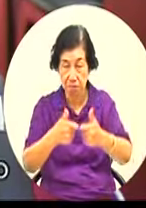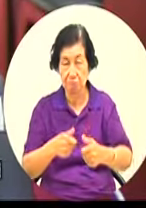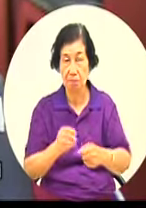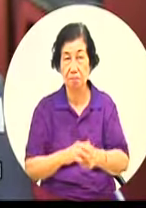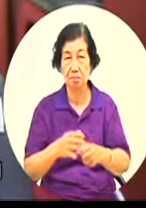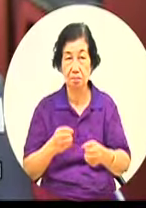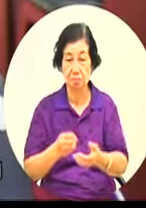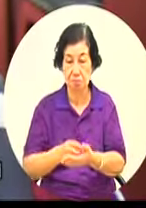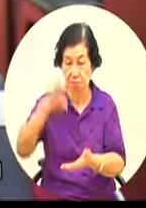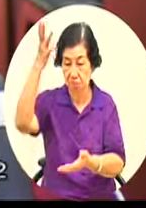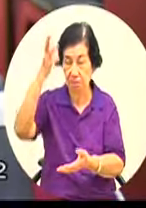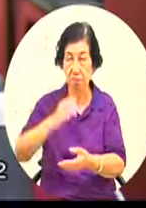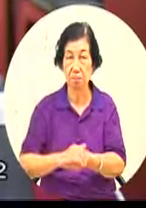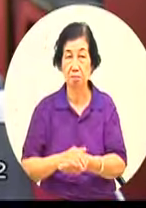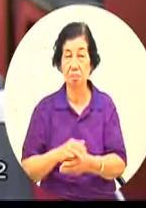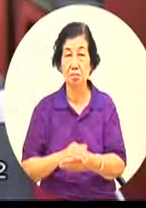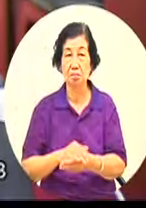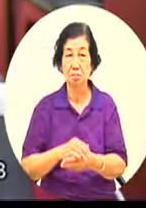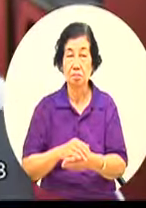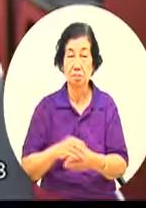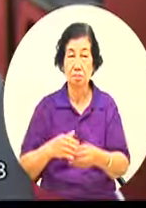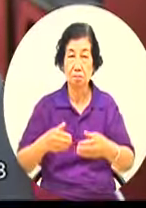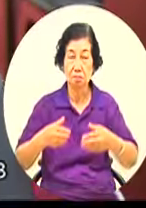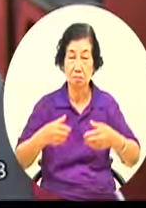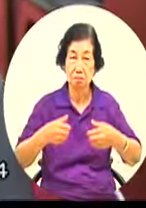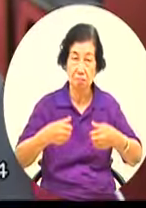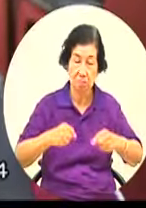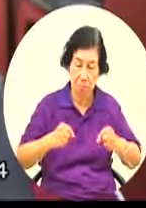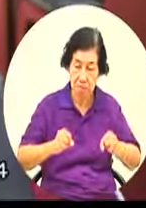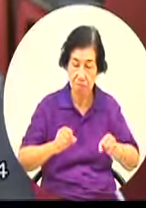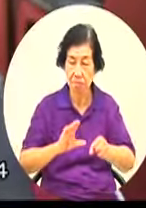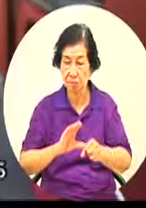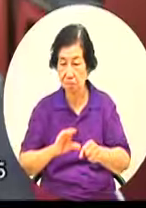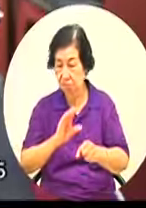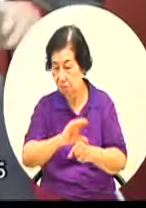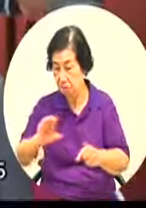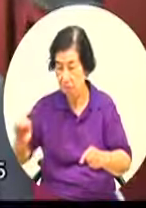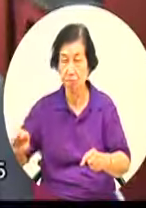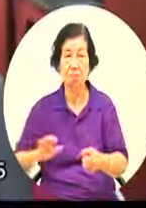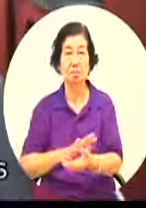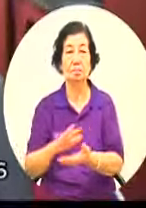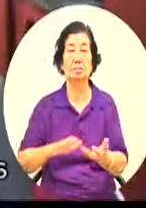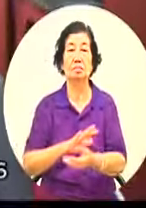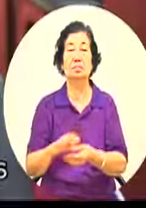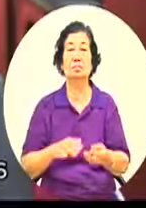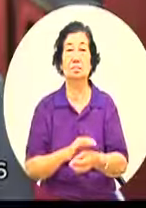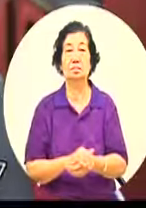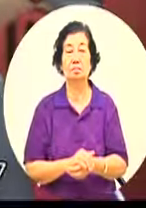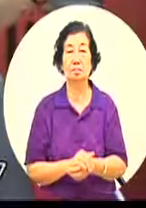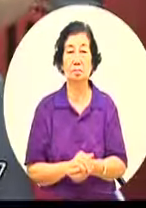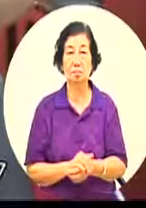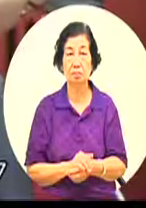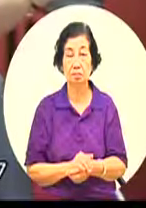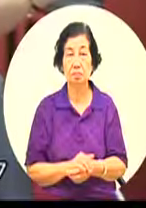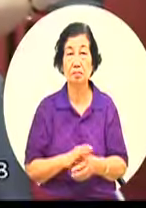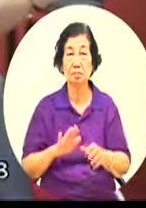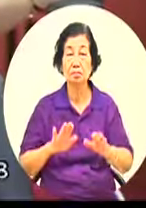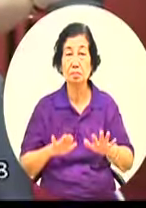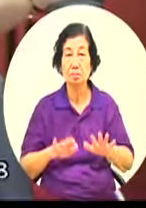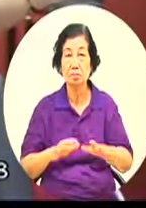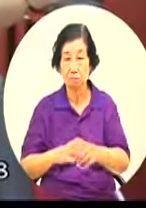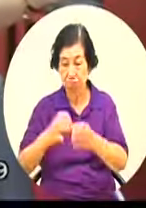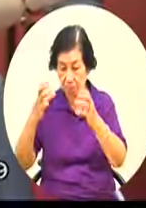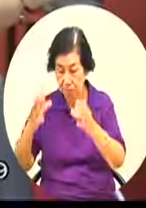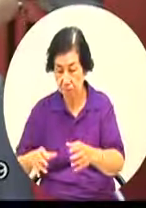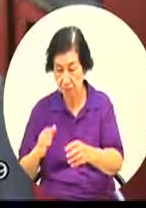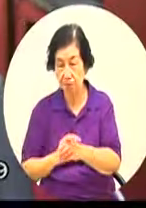车子都乱停哦。那教育局这边提供出来当教育那个停车场用地，在